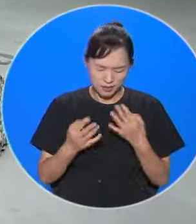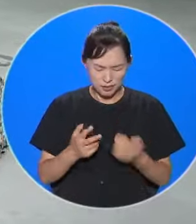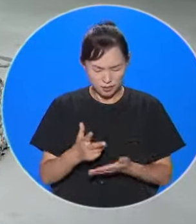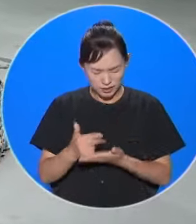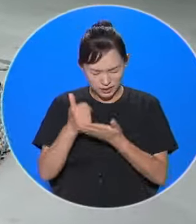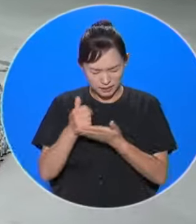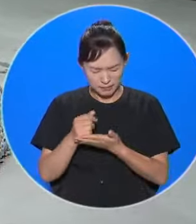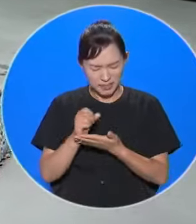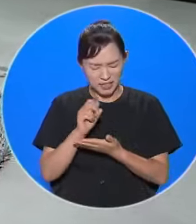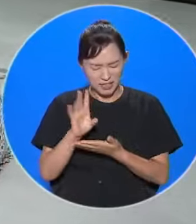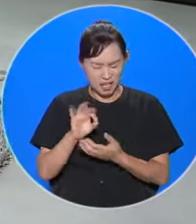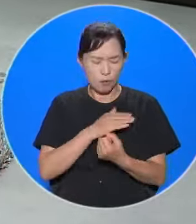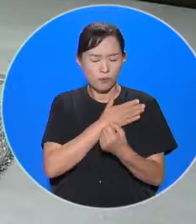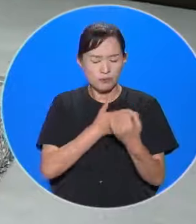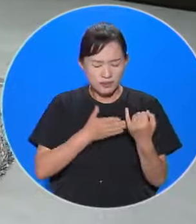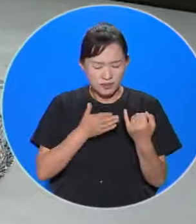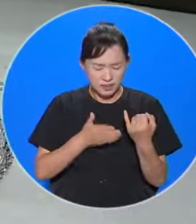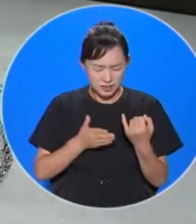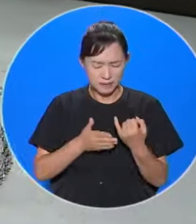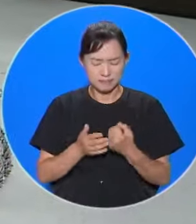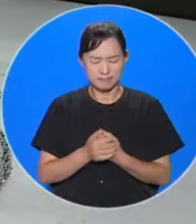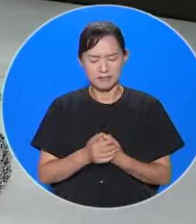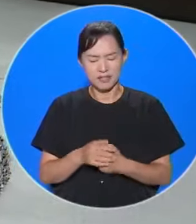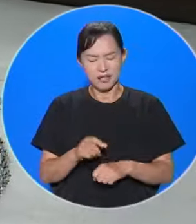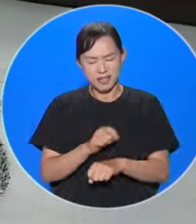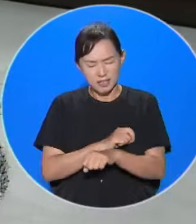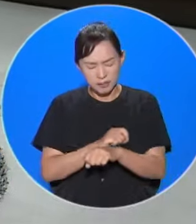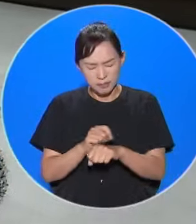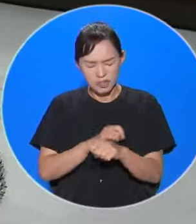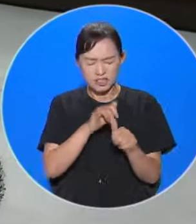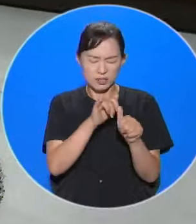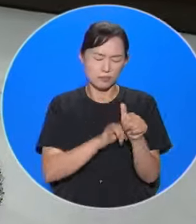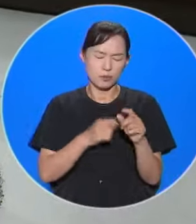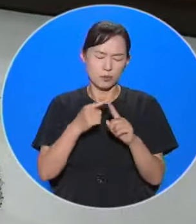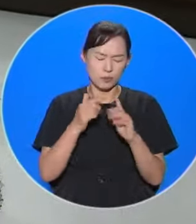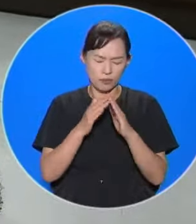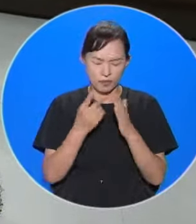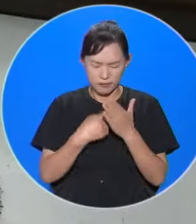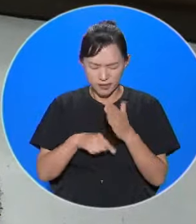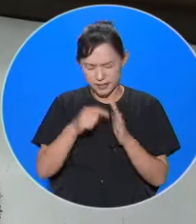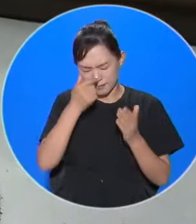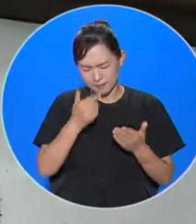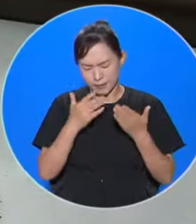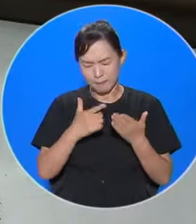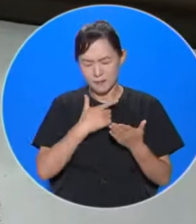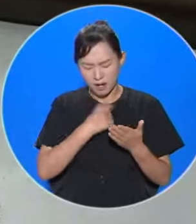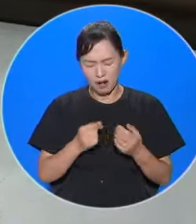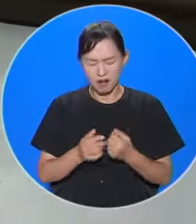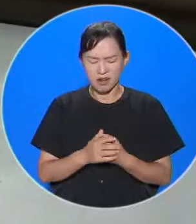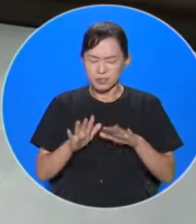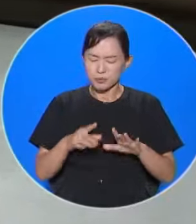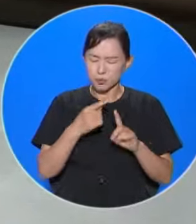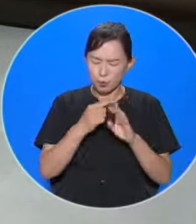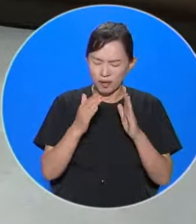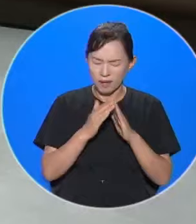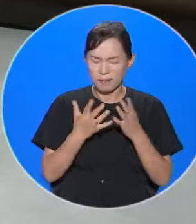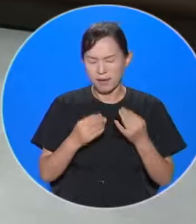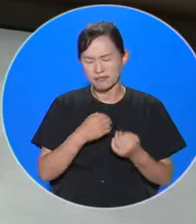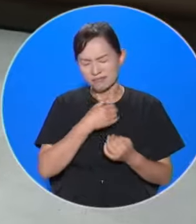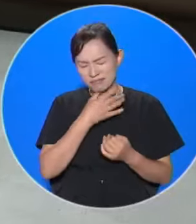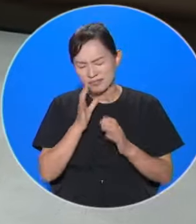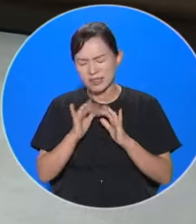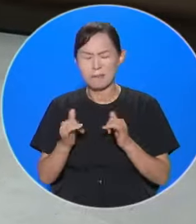우리 양옥자 권사님 특별히 섬기는 사랑하는 교회를 위해 기도하기 원합니다. 하나님, 우리 교회에 많은 어르신들이 있는데 바로